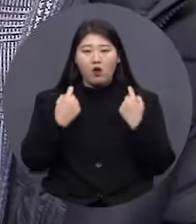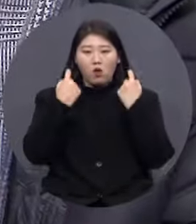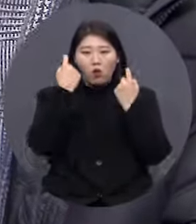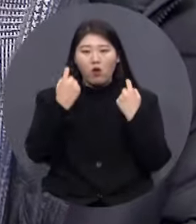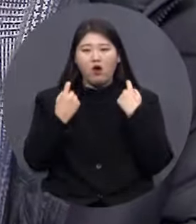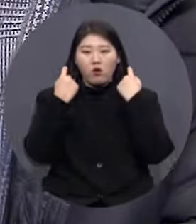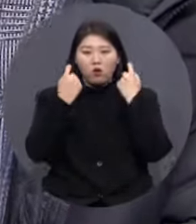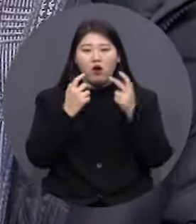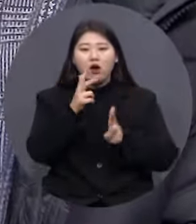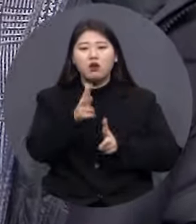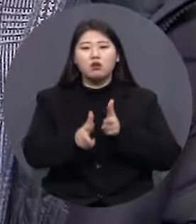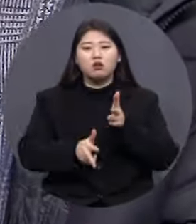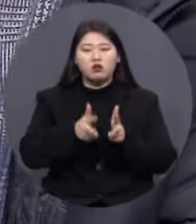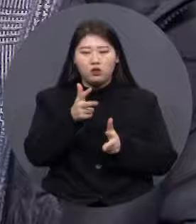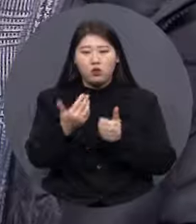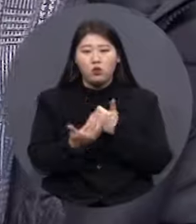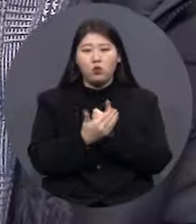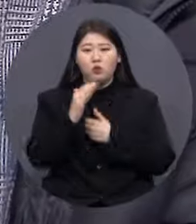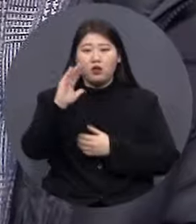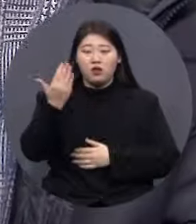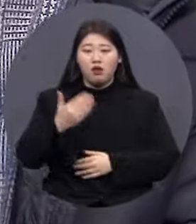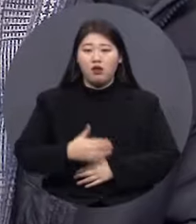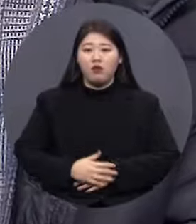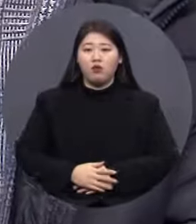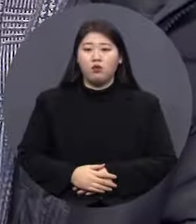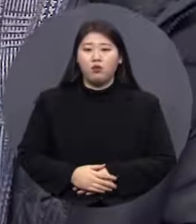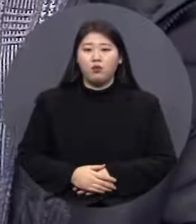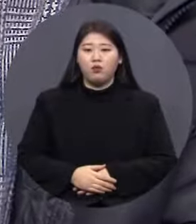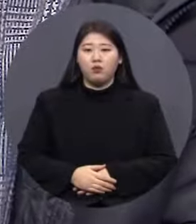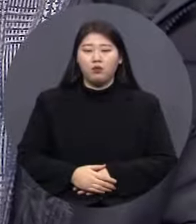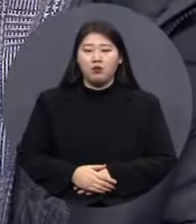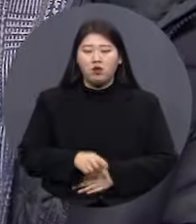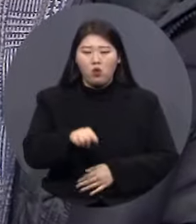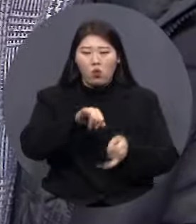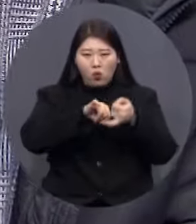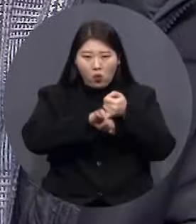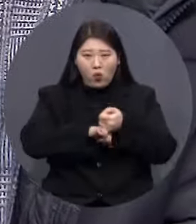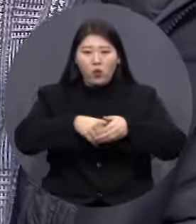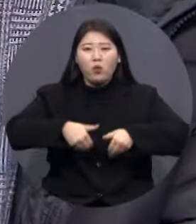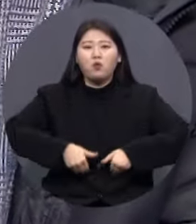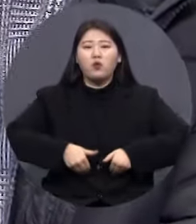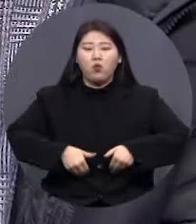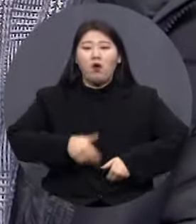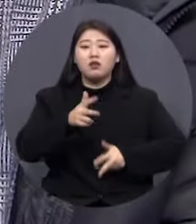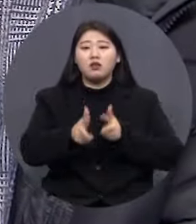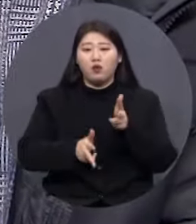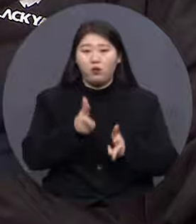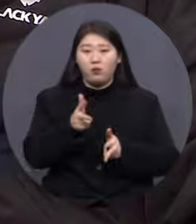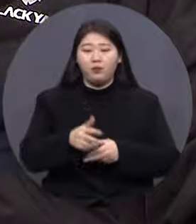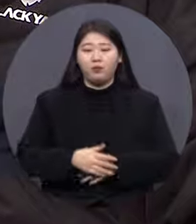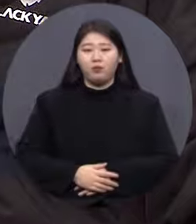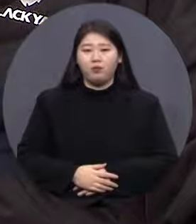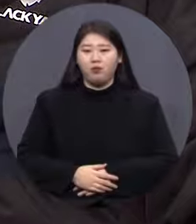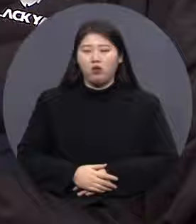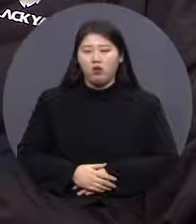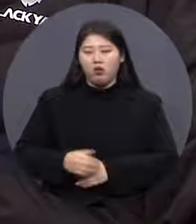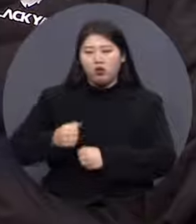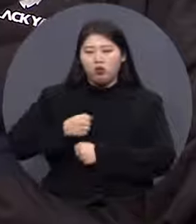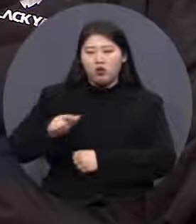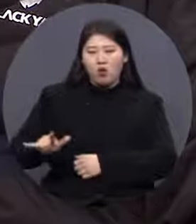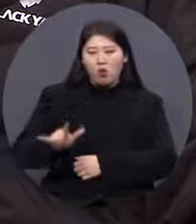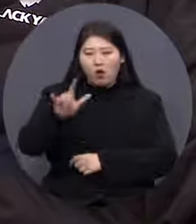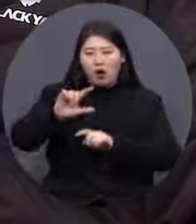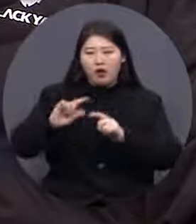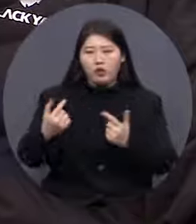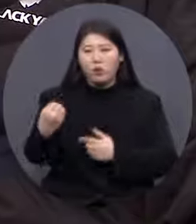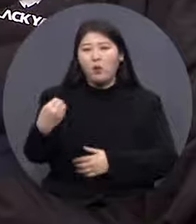사업도 도모가 되고 아주 꼭 필요하고 유력한 사업이라고 생각합니다 군사 공항이 안 된다